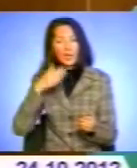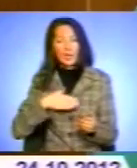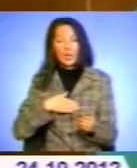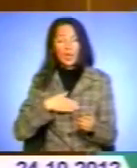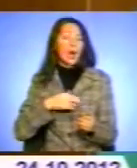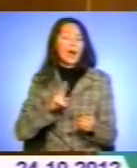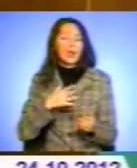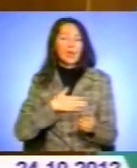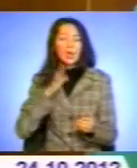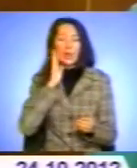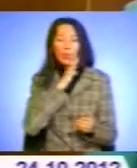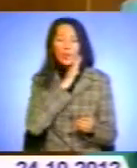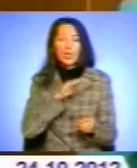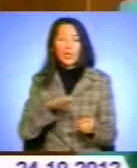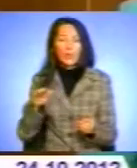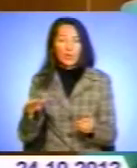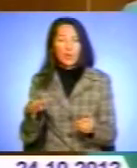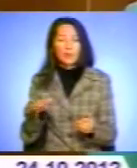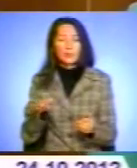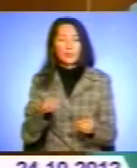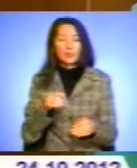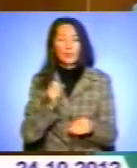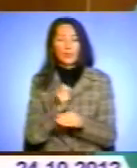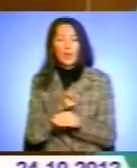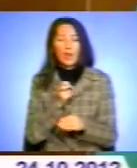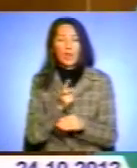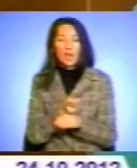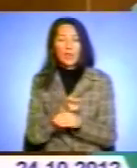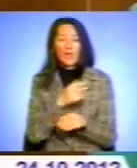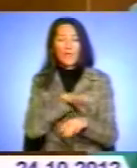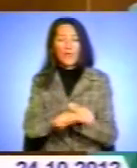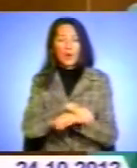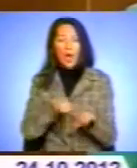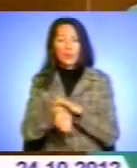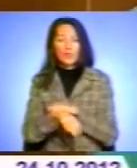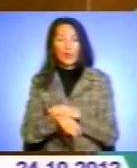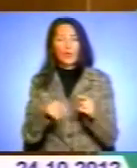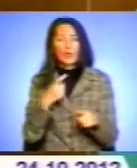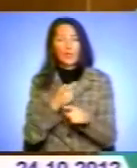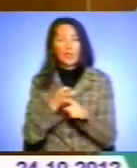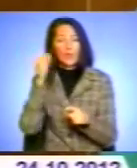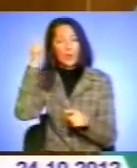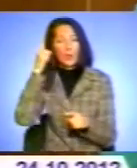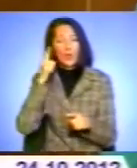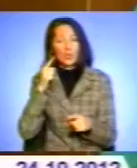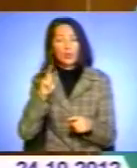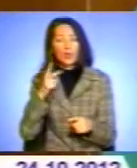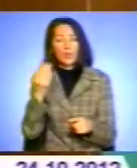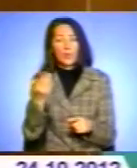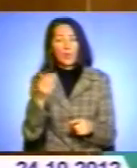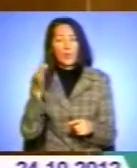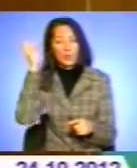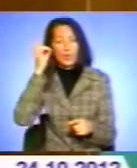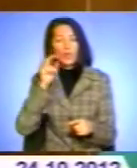рабство в Німеччину, як вони там перебували. У нас є відгуки від живих